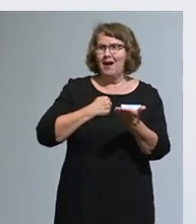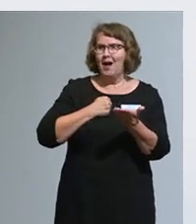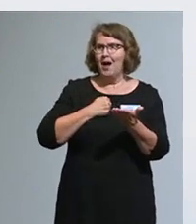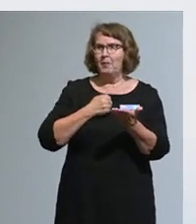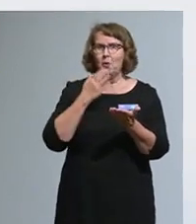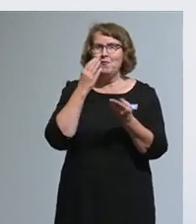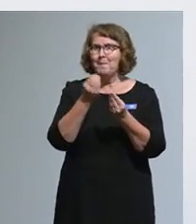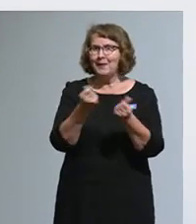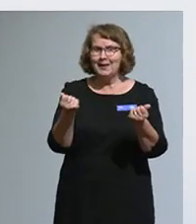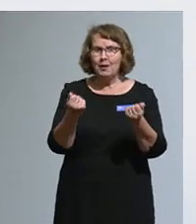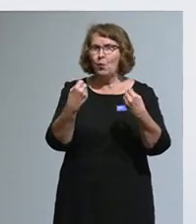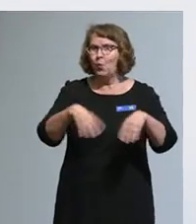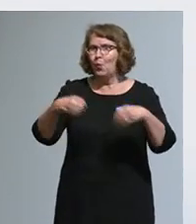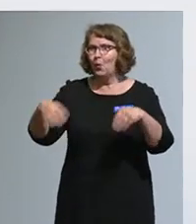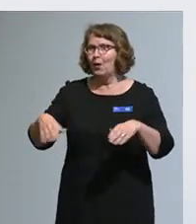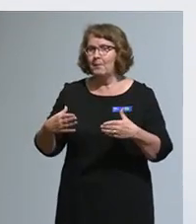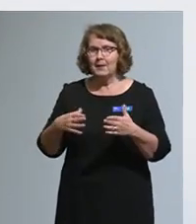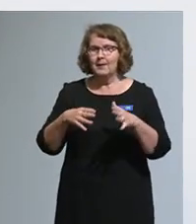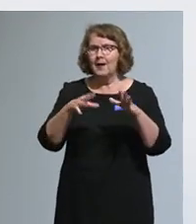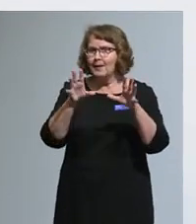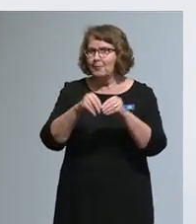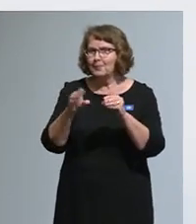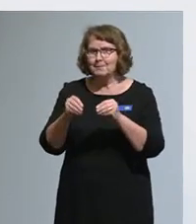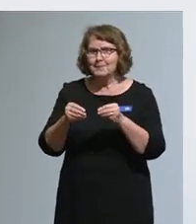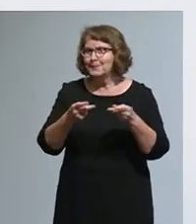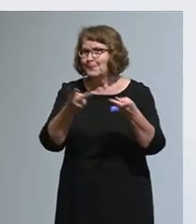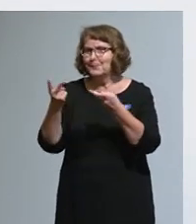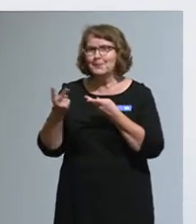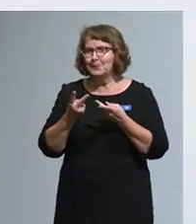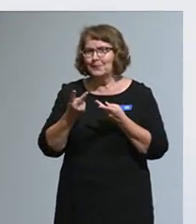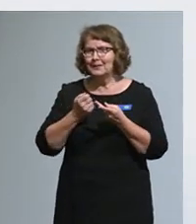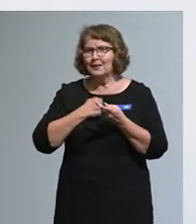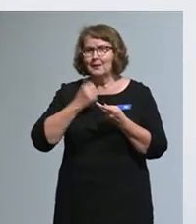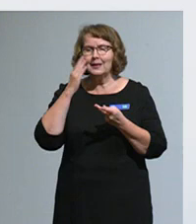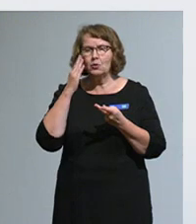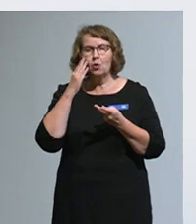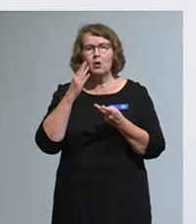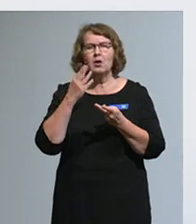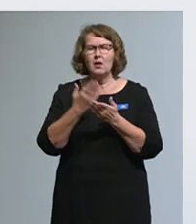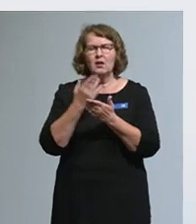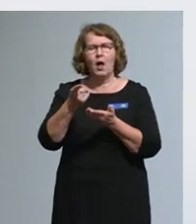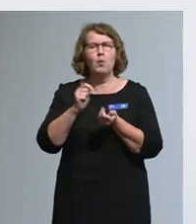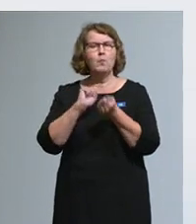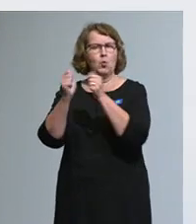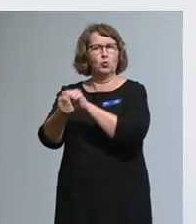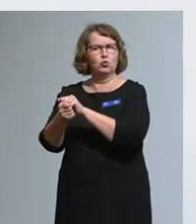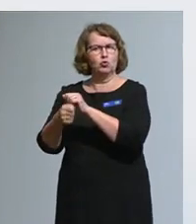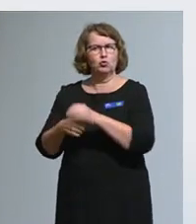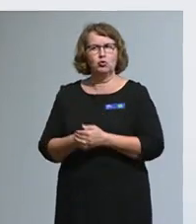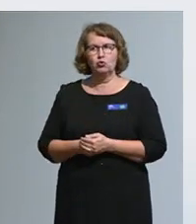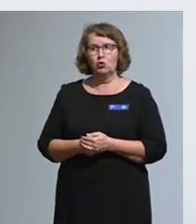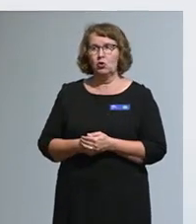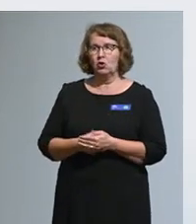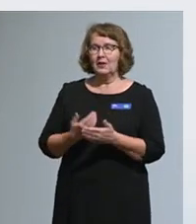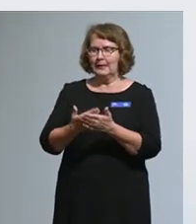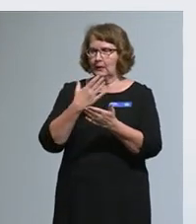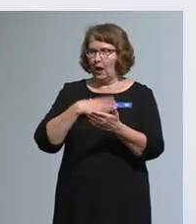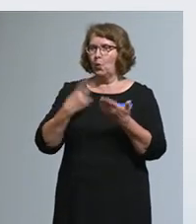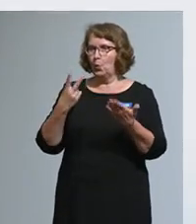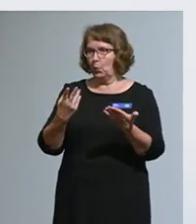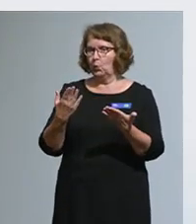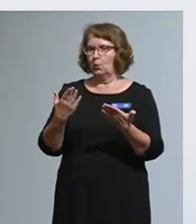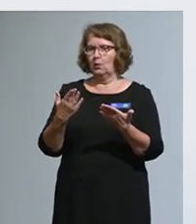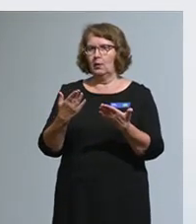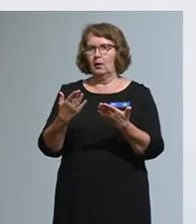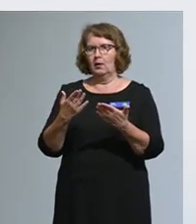materiaalia. Ja sen takia tähän halutaan myöskin muutosta. Sen takia tässä lisätään tätä läpinäkyvyyttä, että ne